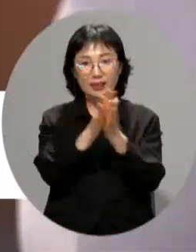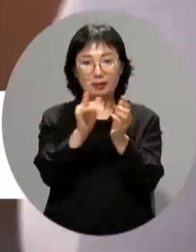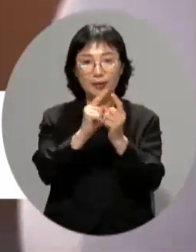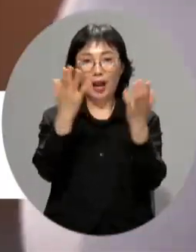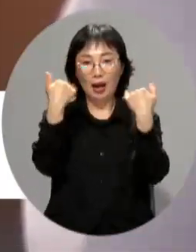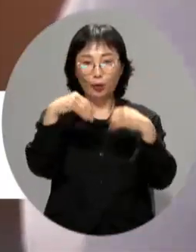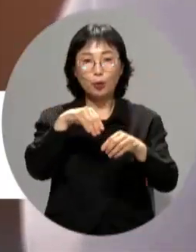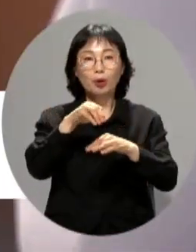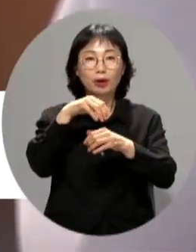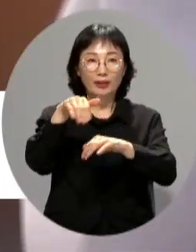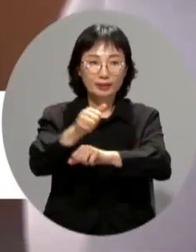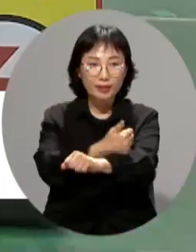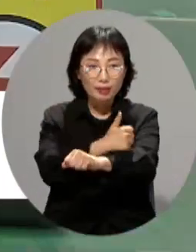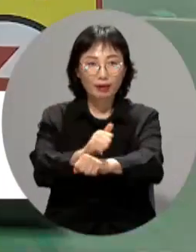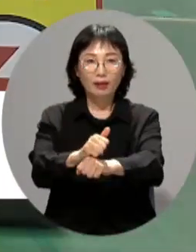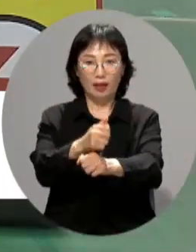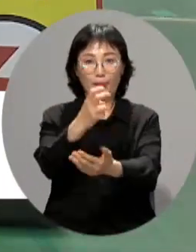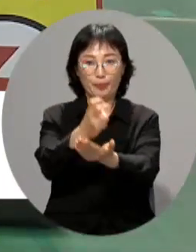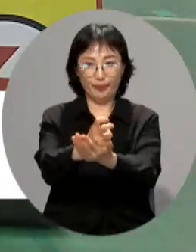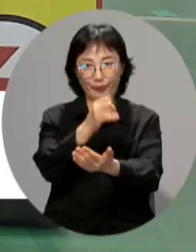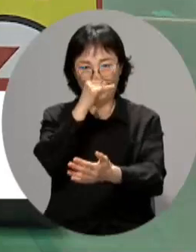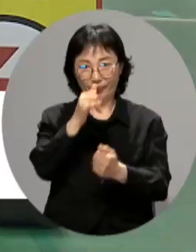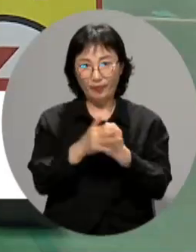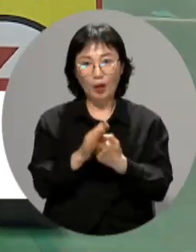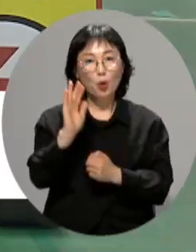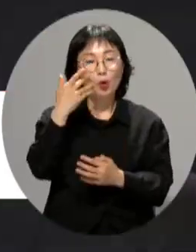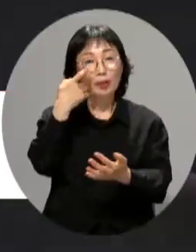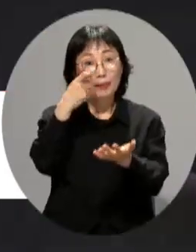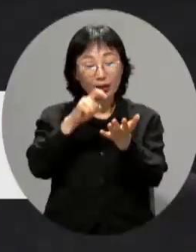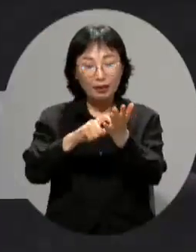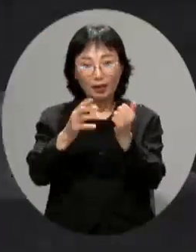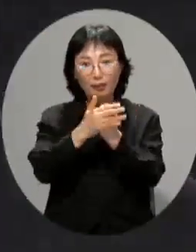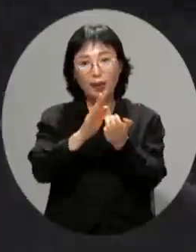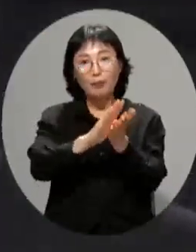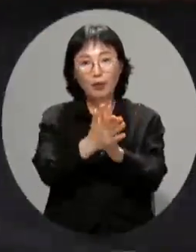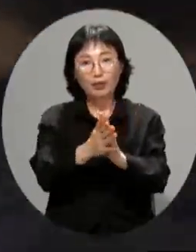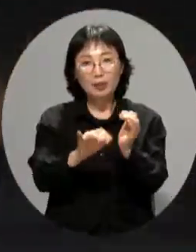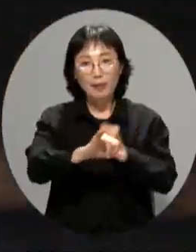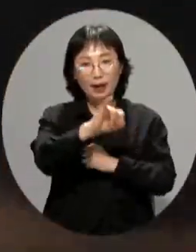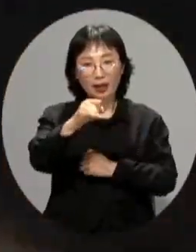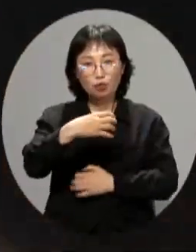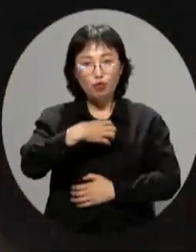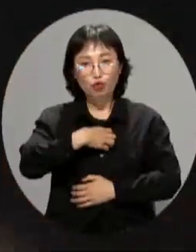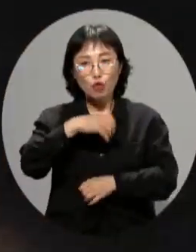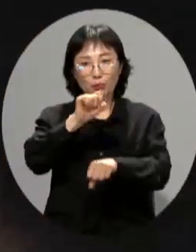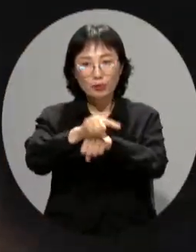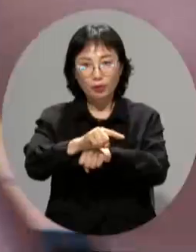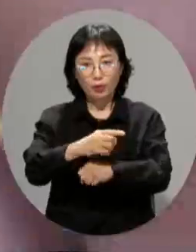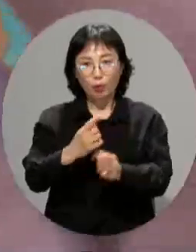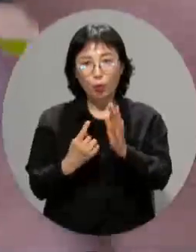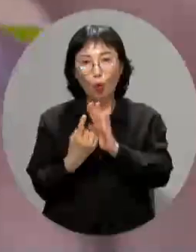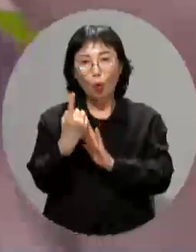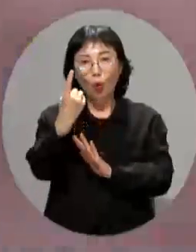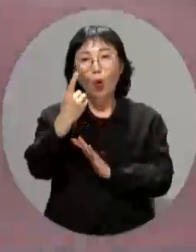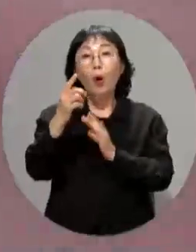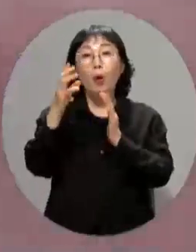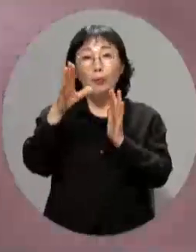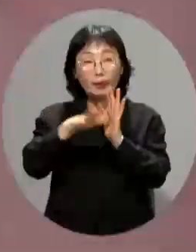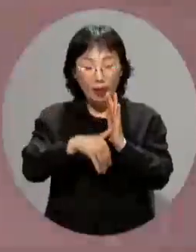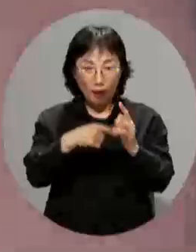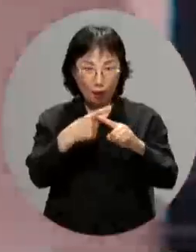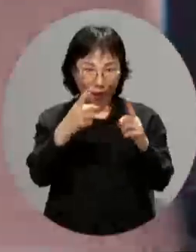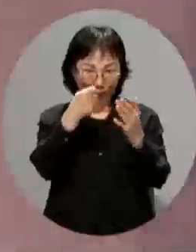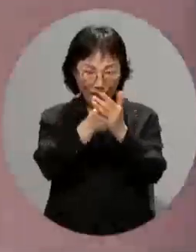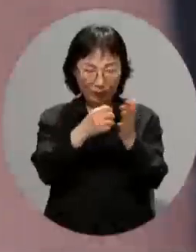교육부 방침입니다. 다만 최근 발견된 변이 바이러스의 위험성이 높다고 판단될 경우 개학 전에